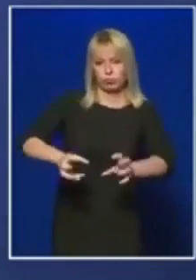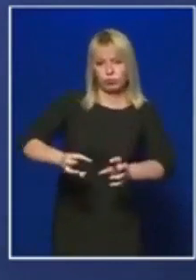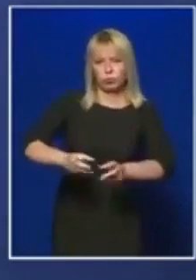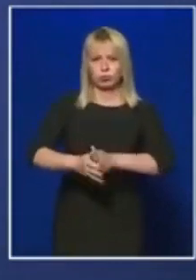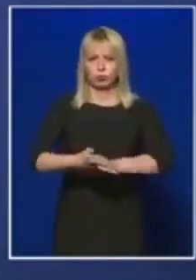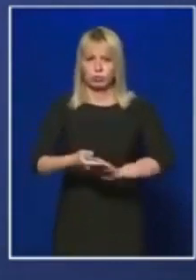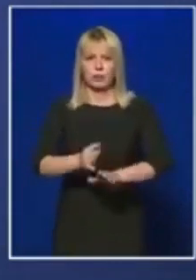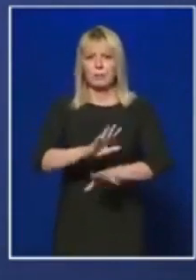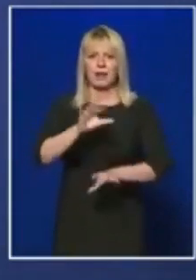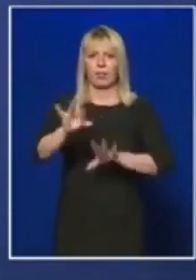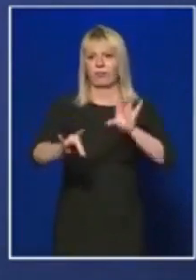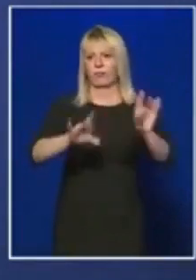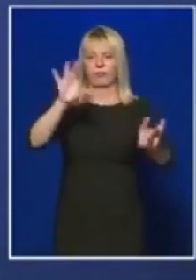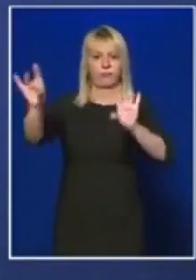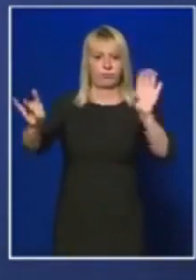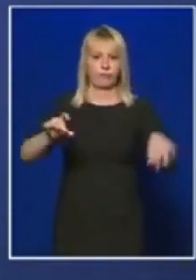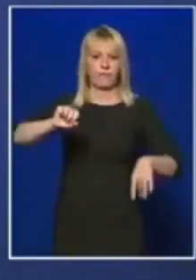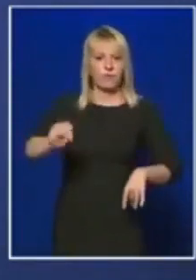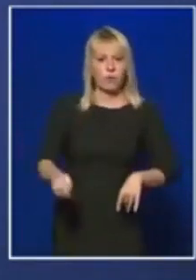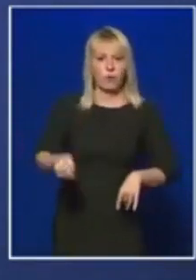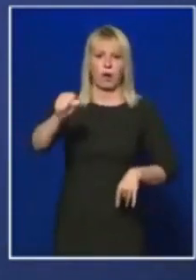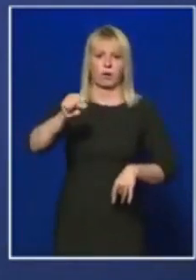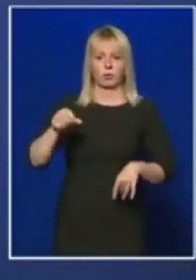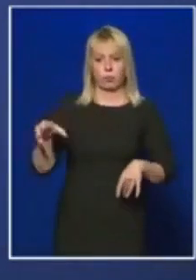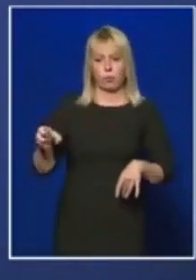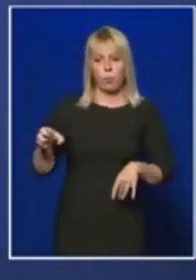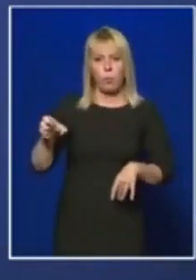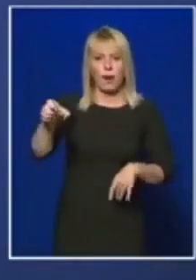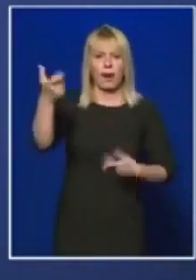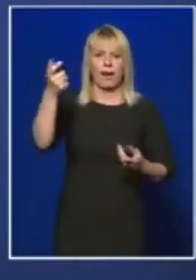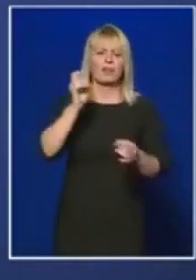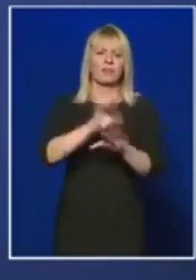amit érintünk, fogantyúk, korlátok,